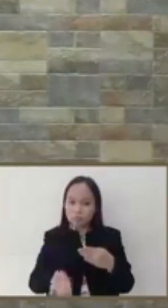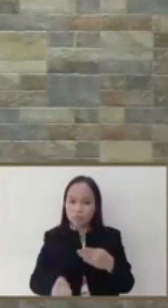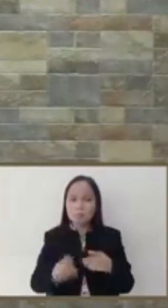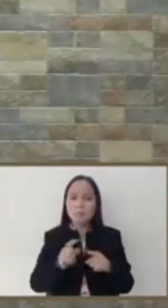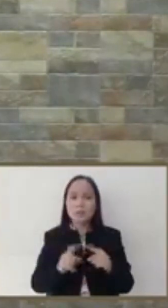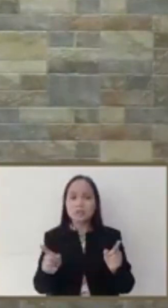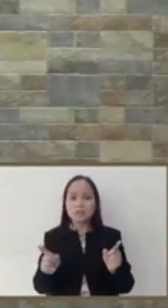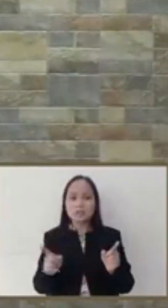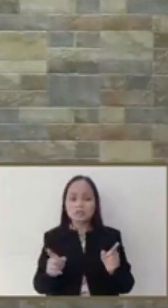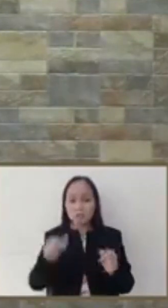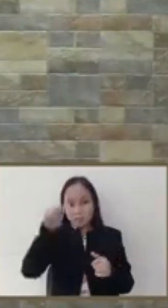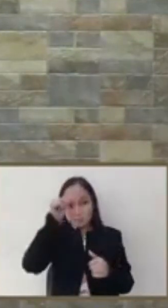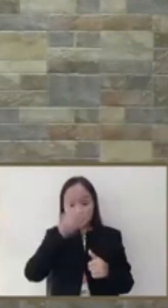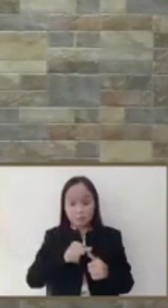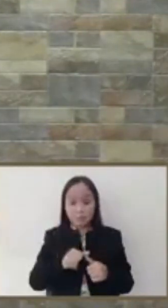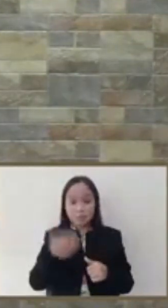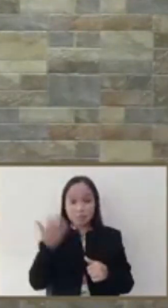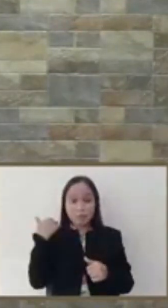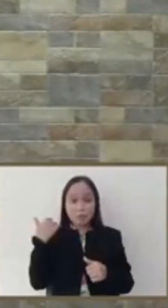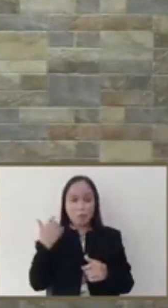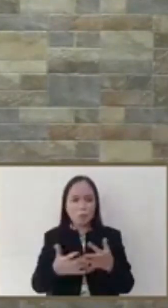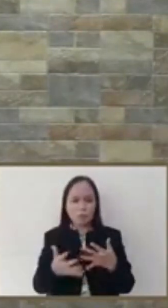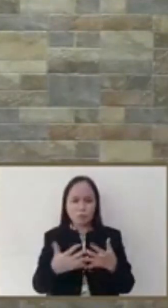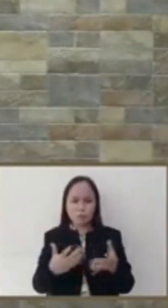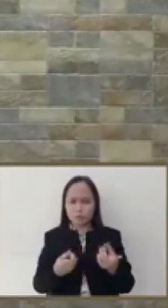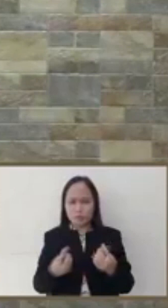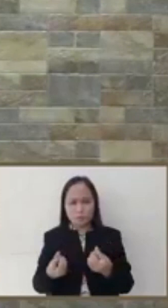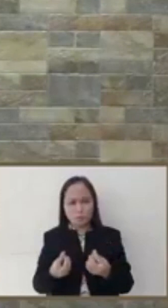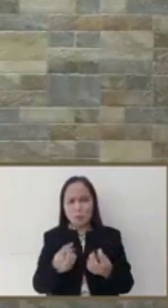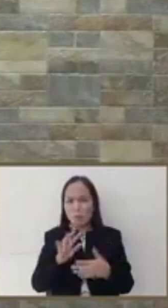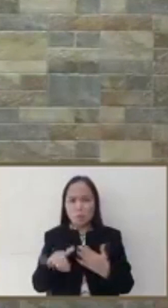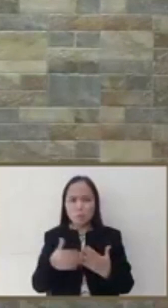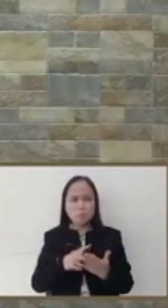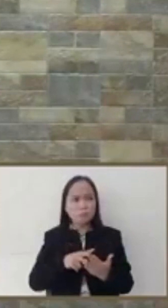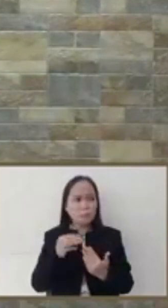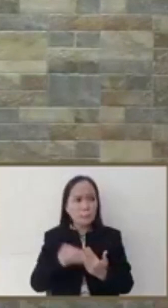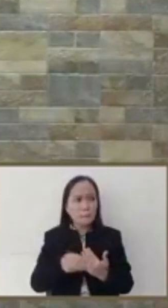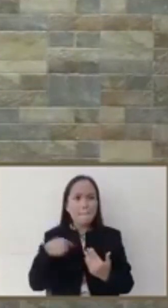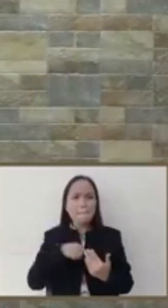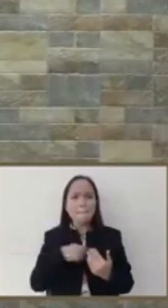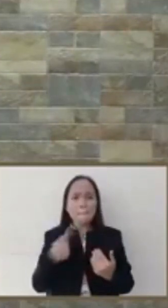nung araw, ano man ang gawin natin, ano man programa meron tayo,